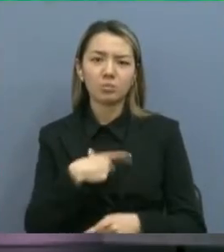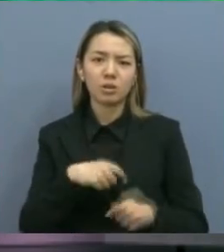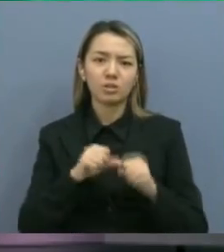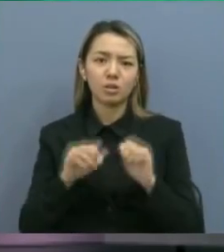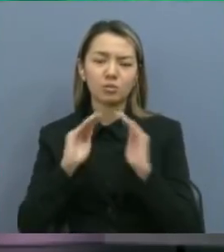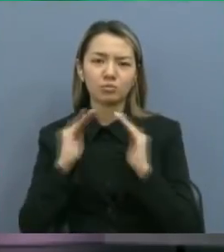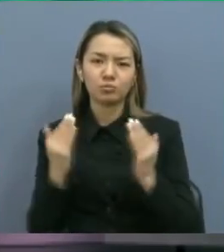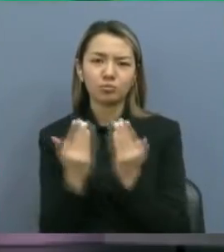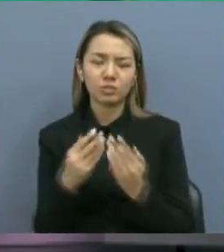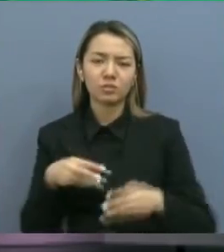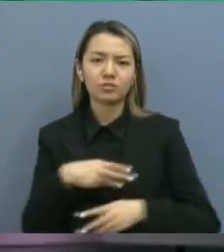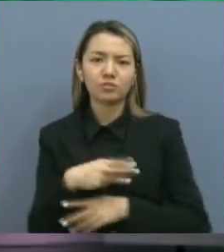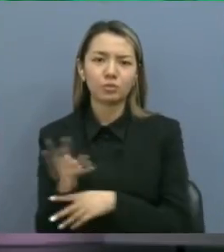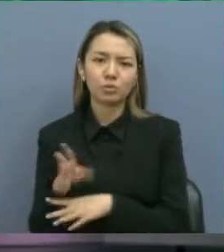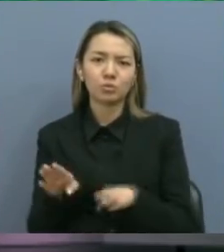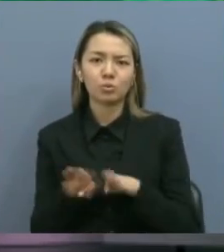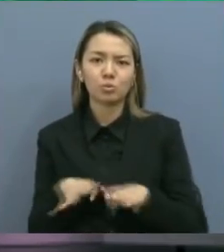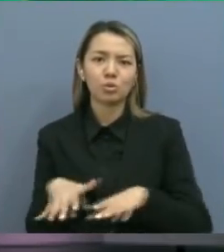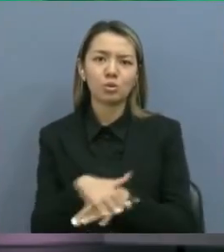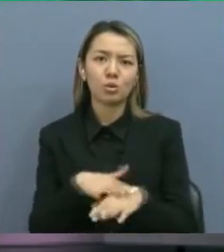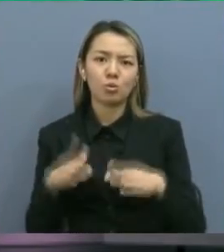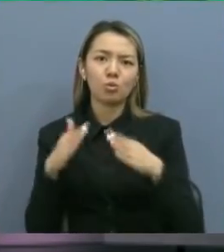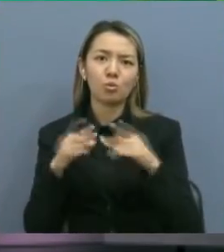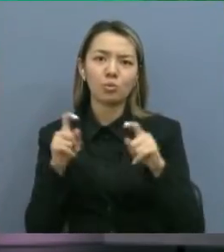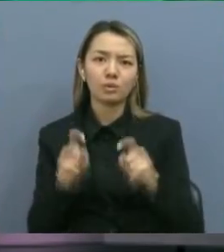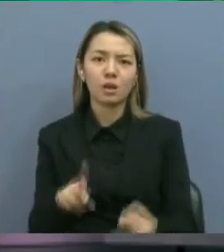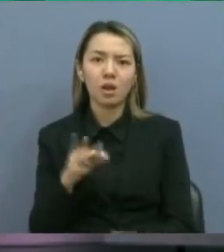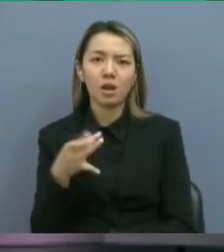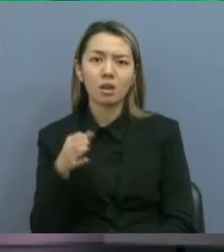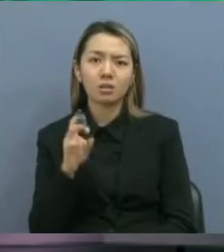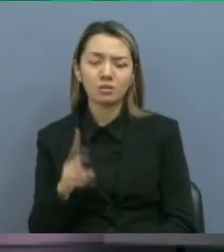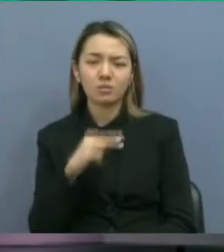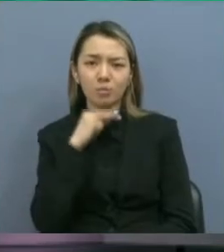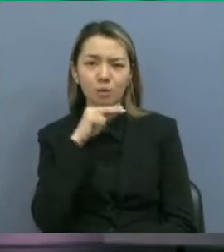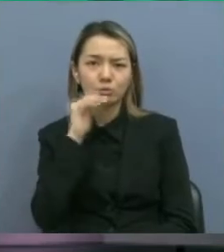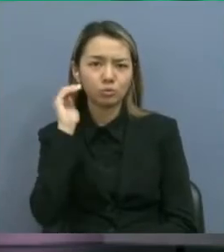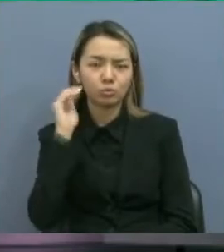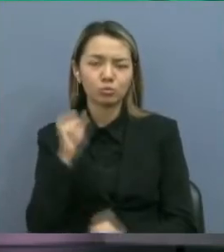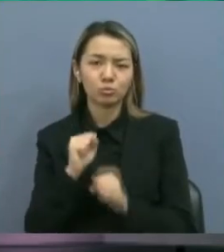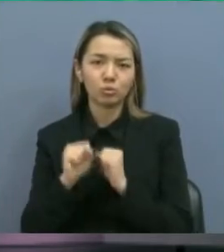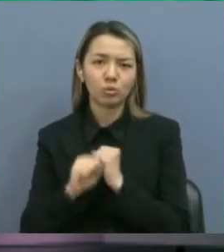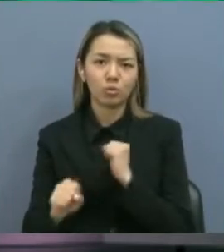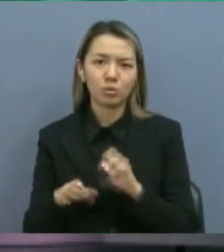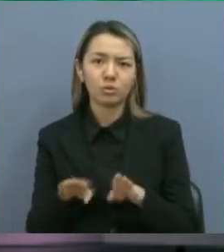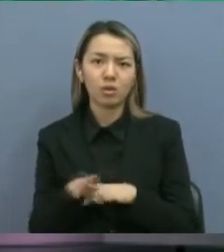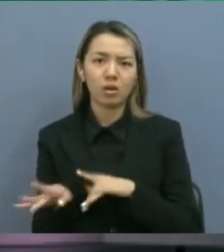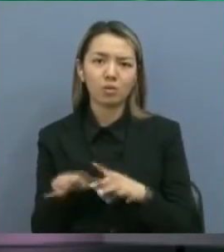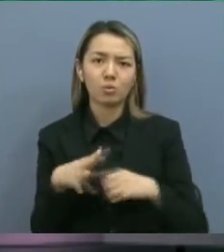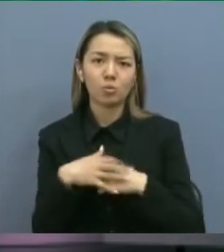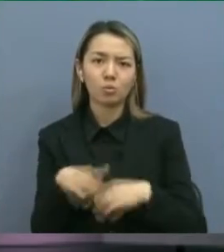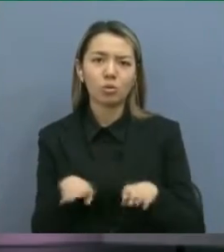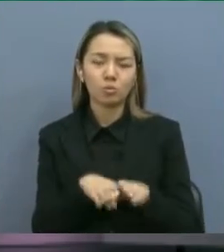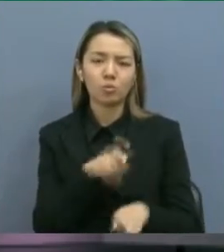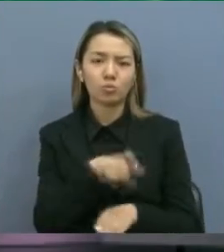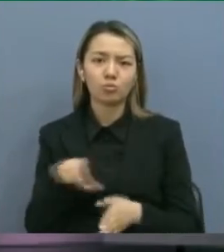Танымал тұлғалар, бейне жазбалар арқылы халықты үйде отырып карантин талабын сақтауға шақыруда. Аталмыш акцияға көкшетаулықтар да